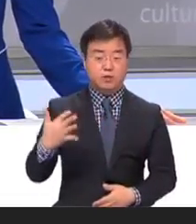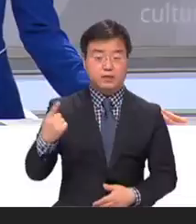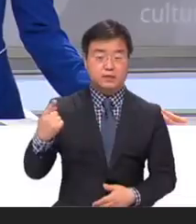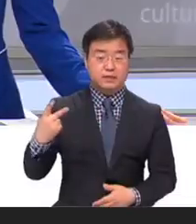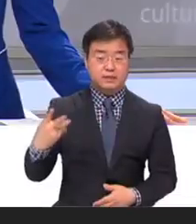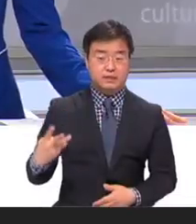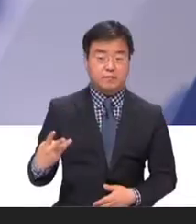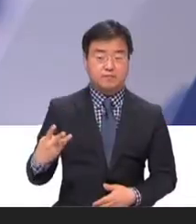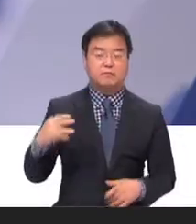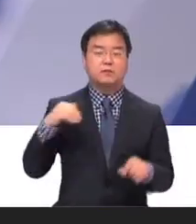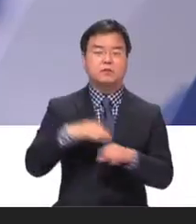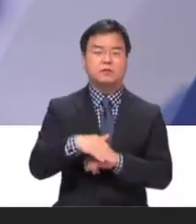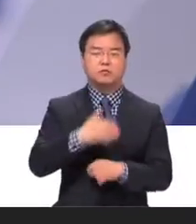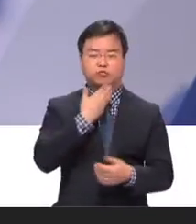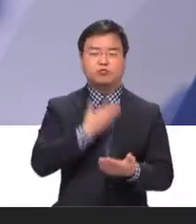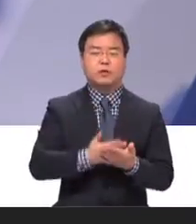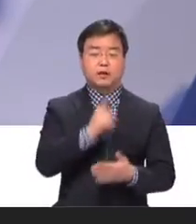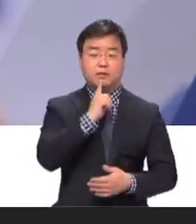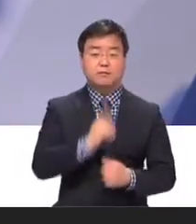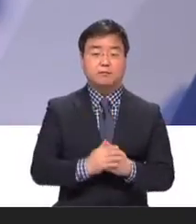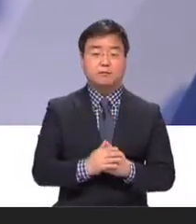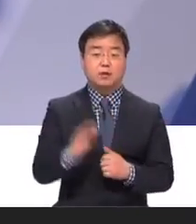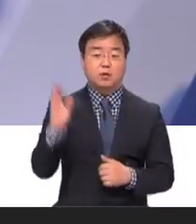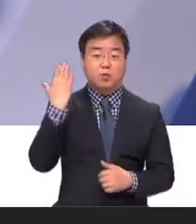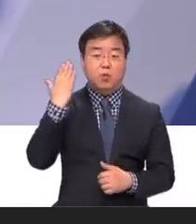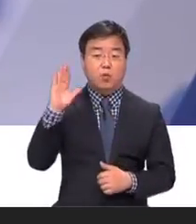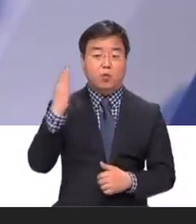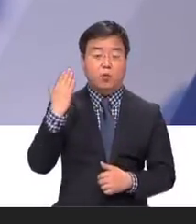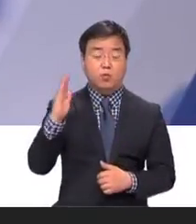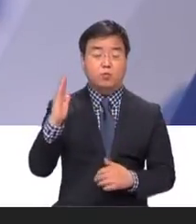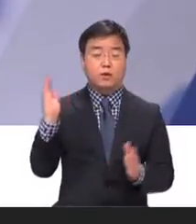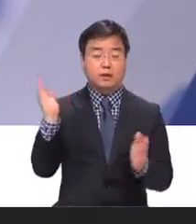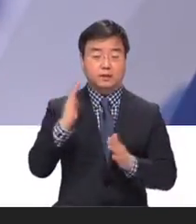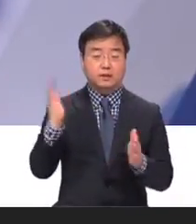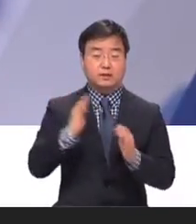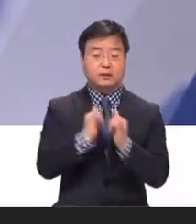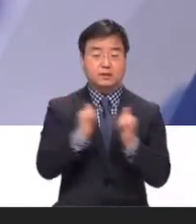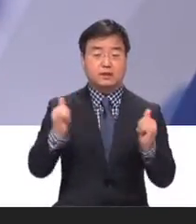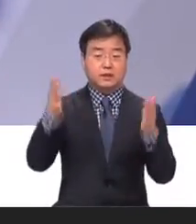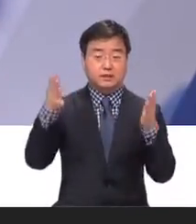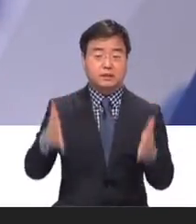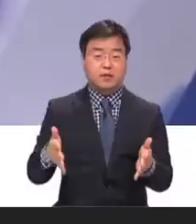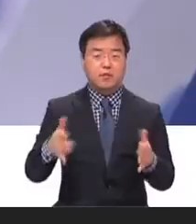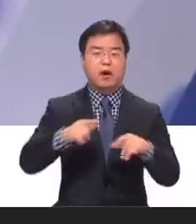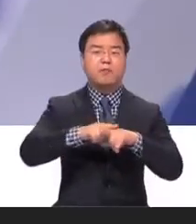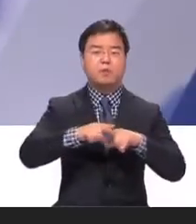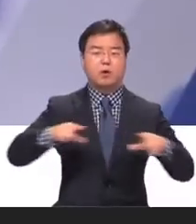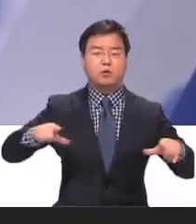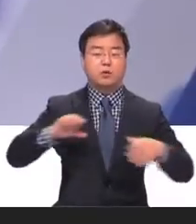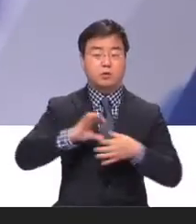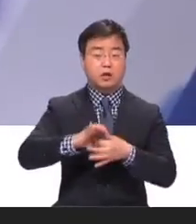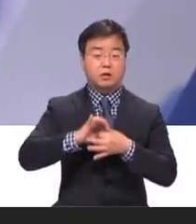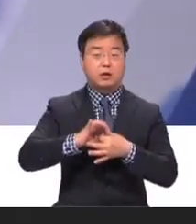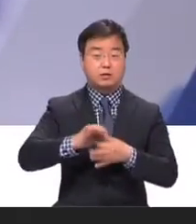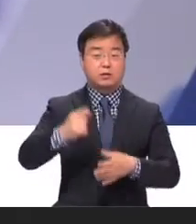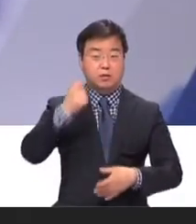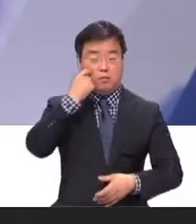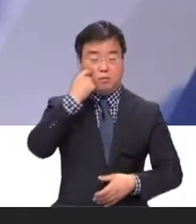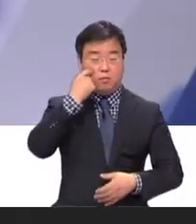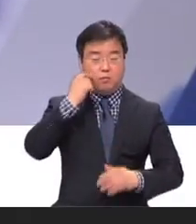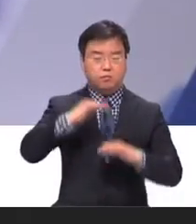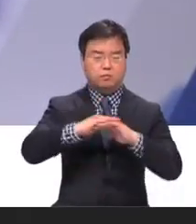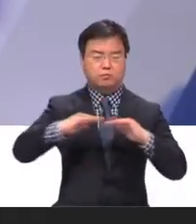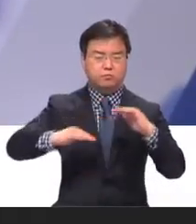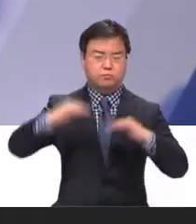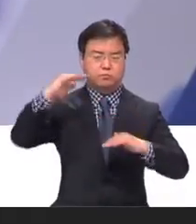2기, 3기. 그리고 요즘 학생들이 인간과 인간을 평등한 관계로 대하지 못하고 자꾸 수직 서열